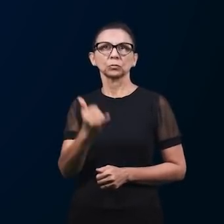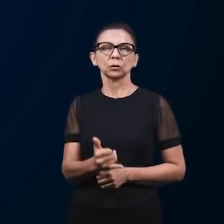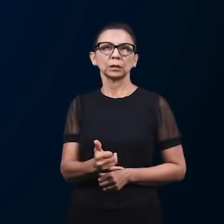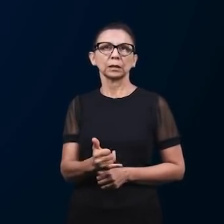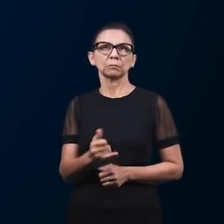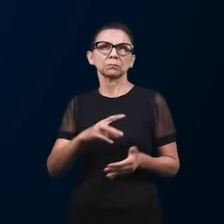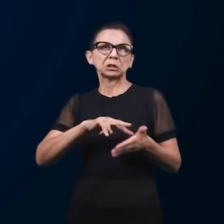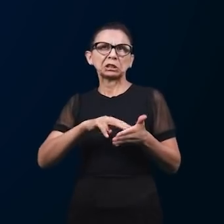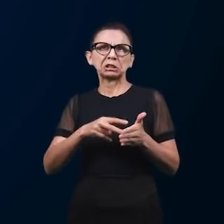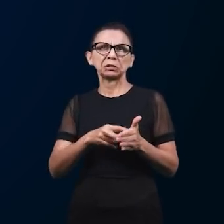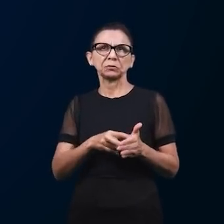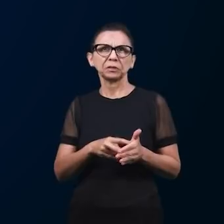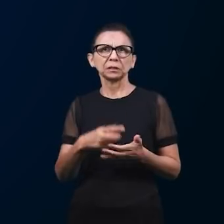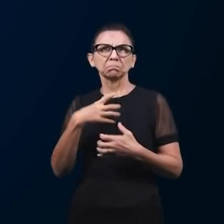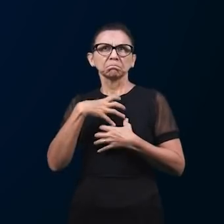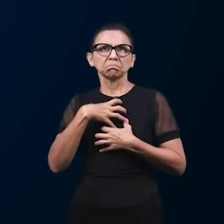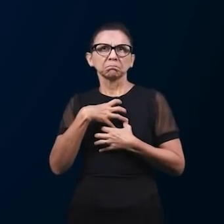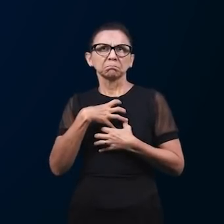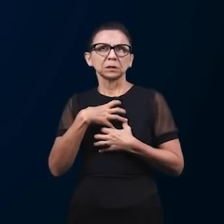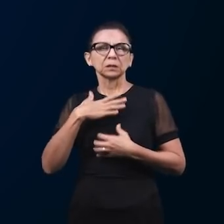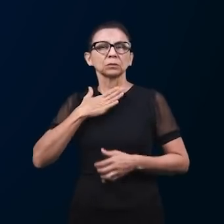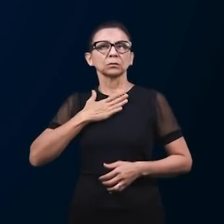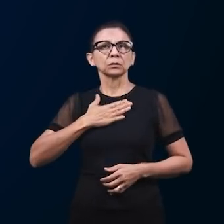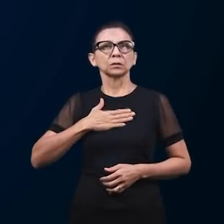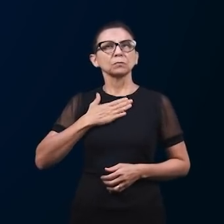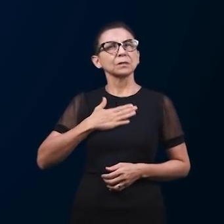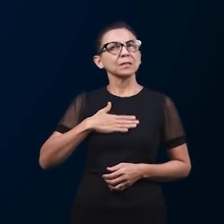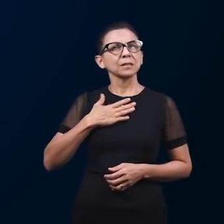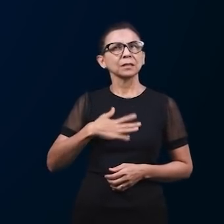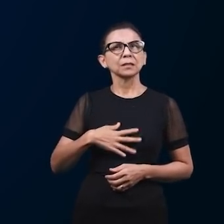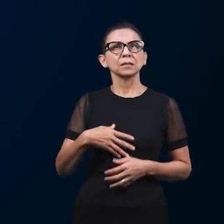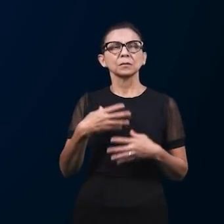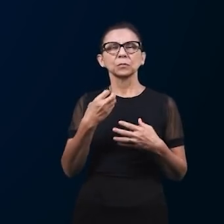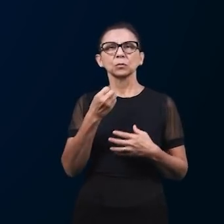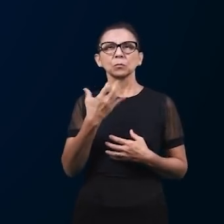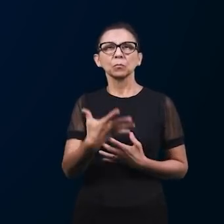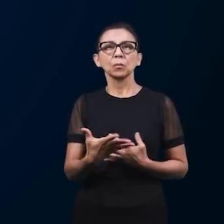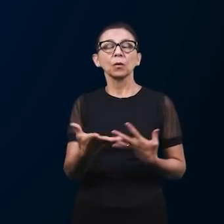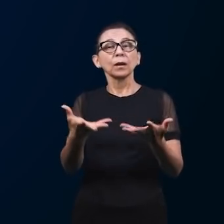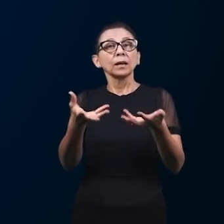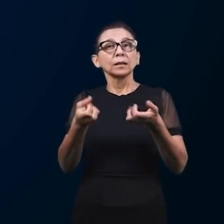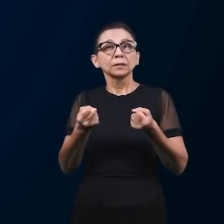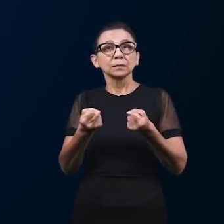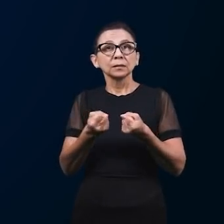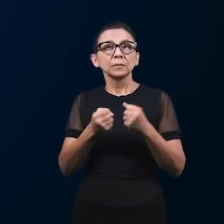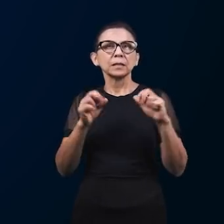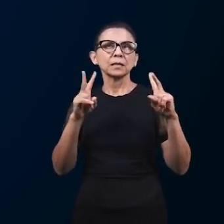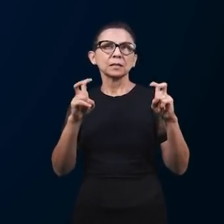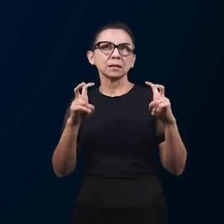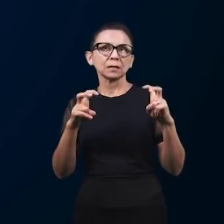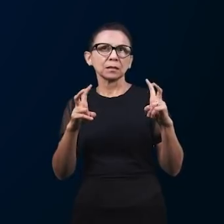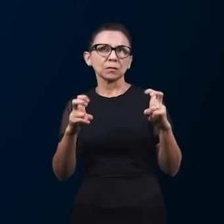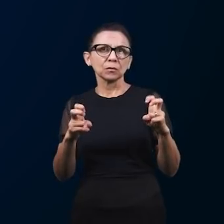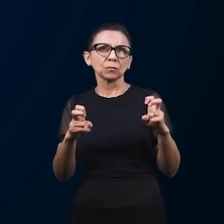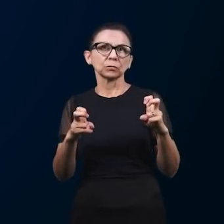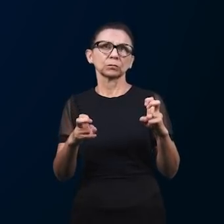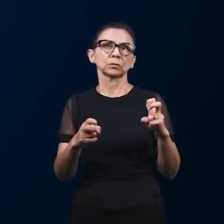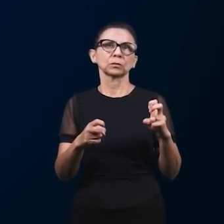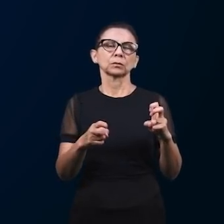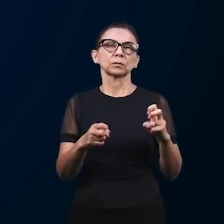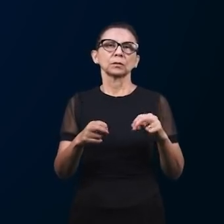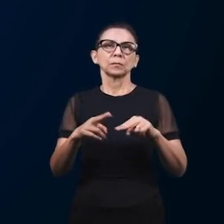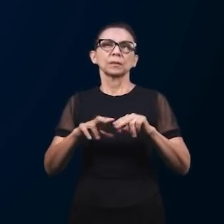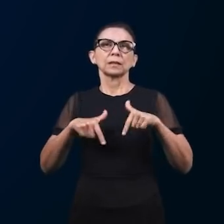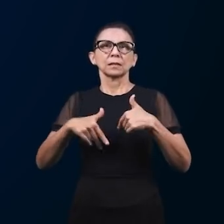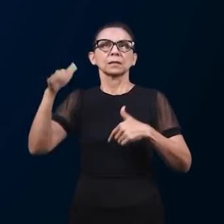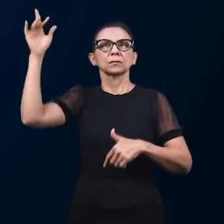retningen og det emnet som vi studerer, som også hjelper å gi en retning for resten av uka, og hva Den hellige